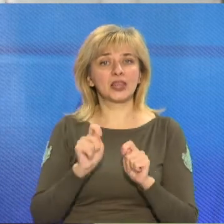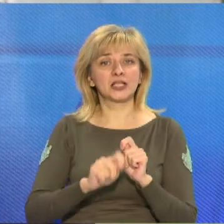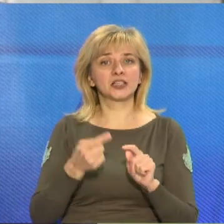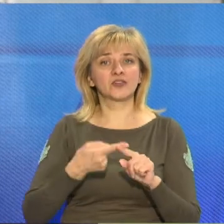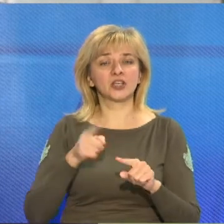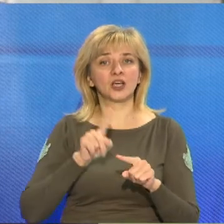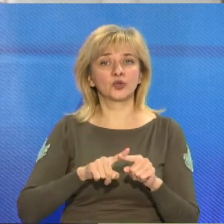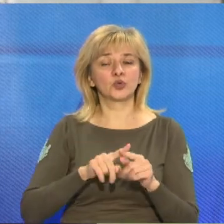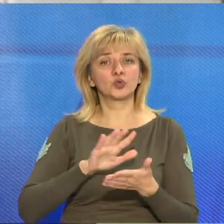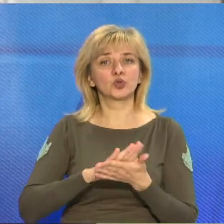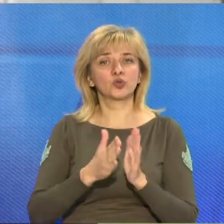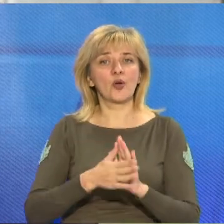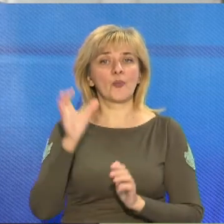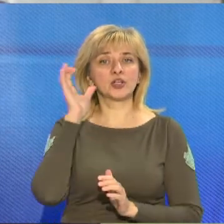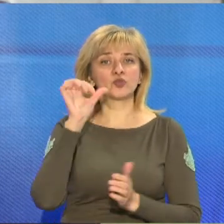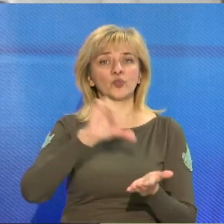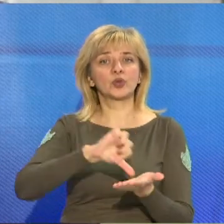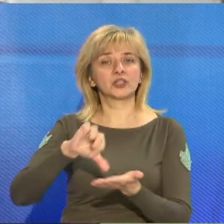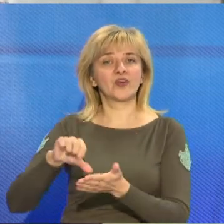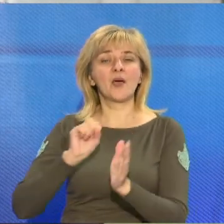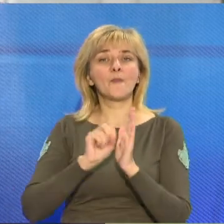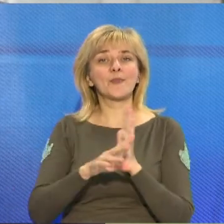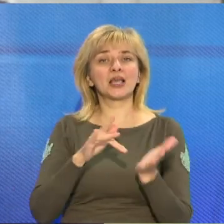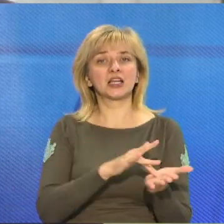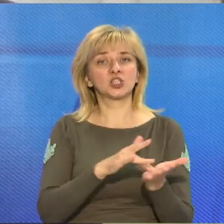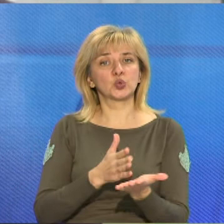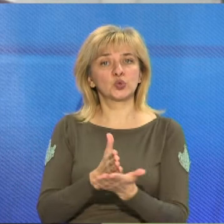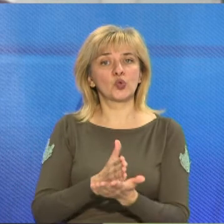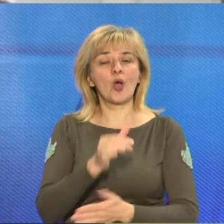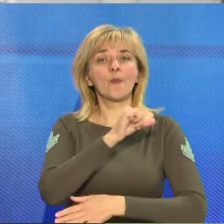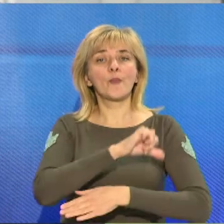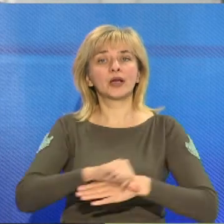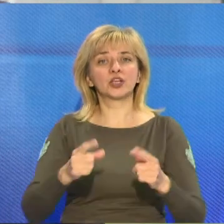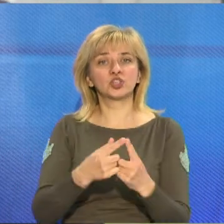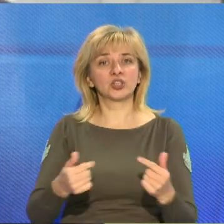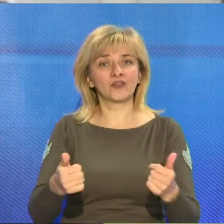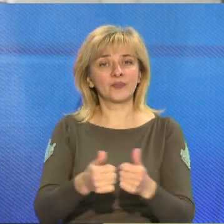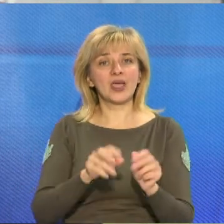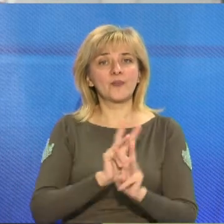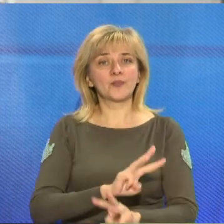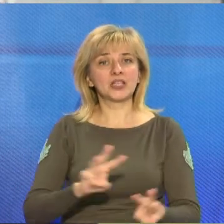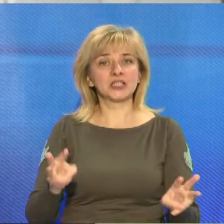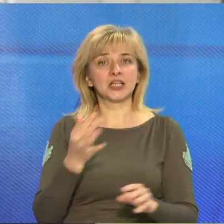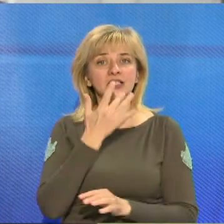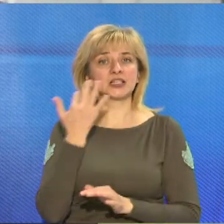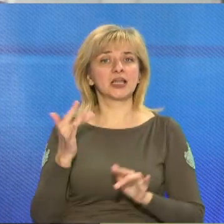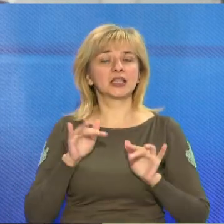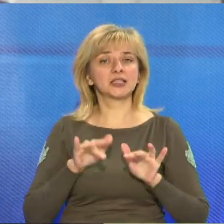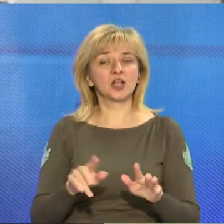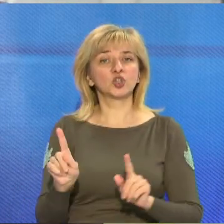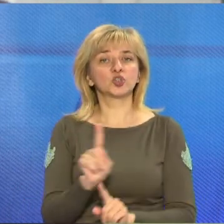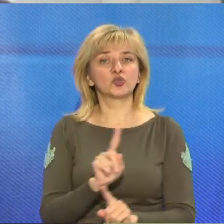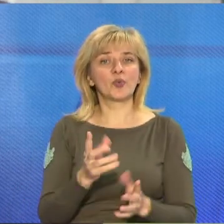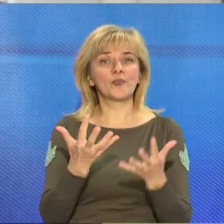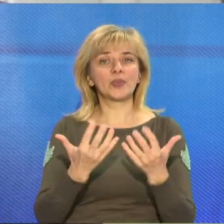ситуацию, послушать представителей миграционной службы, пограничного комитета, Министерства иностранных дел, для того,